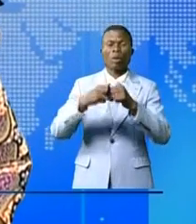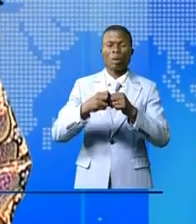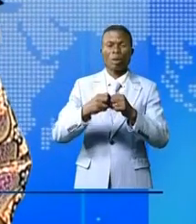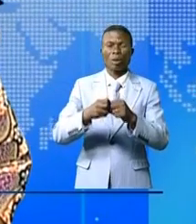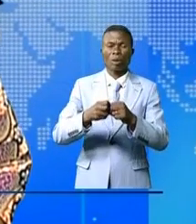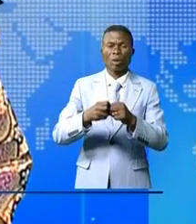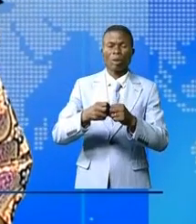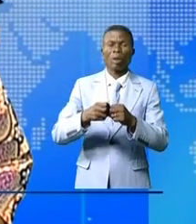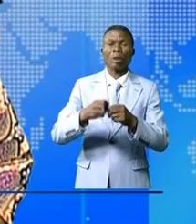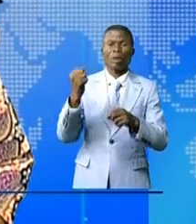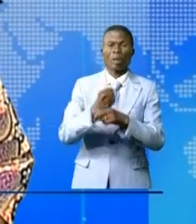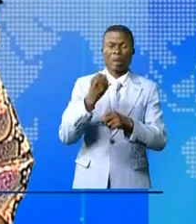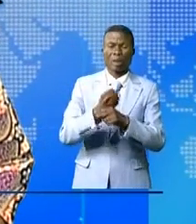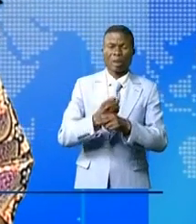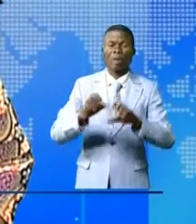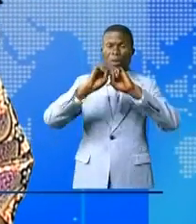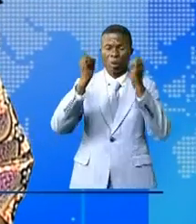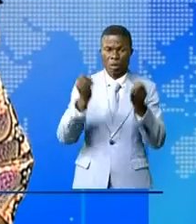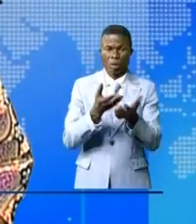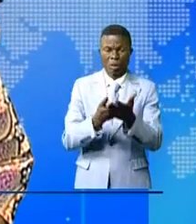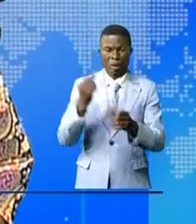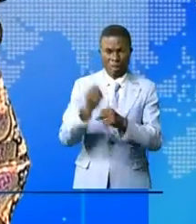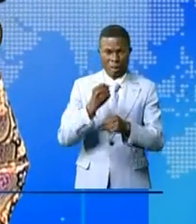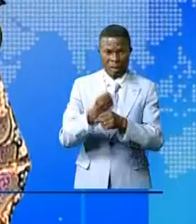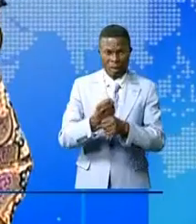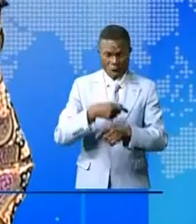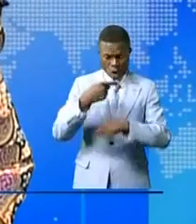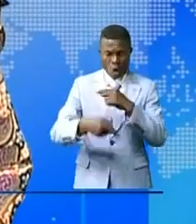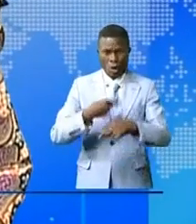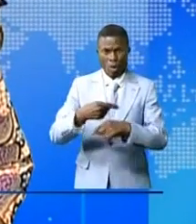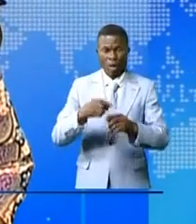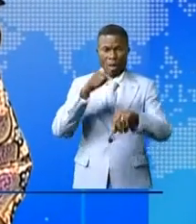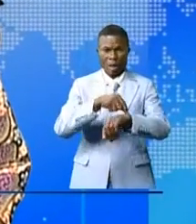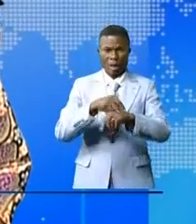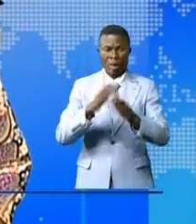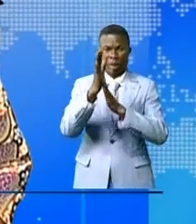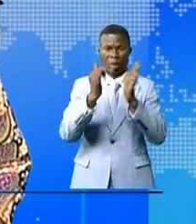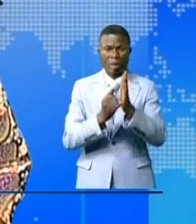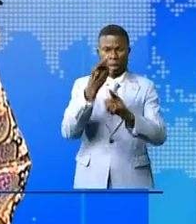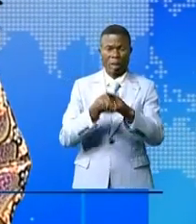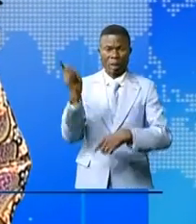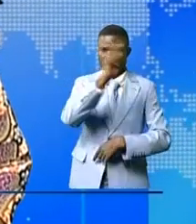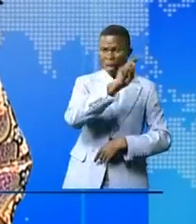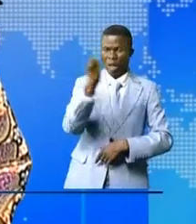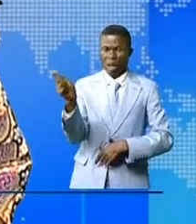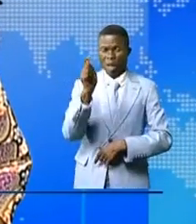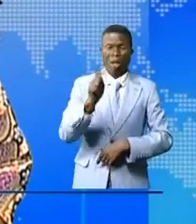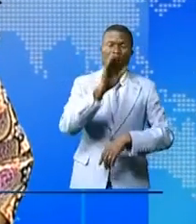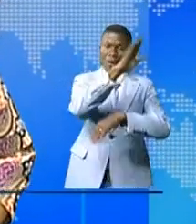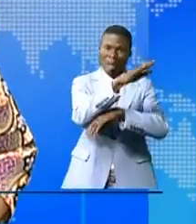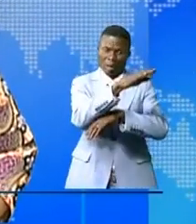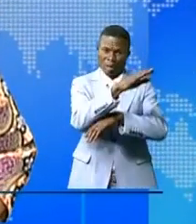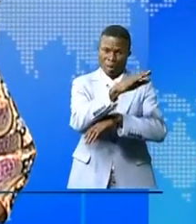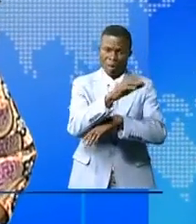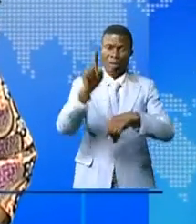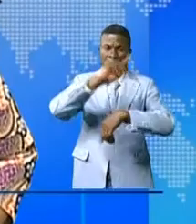son data center. Les travaux se dérouleront en date du 16 avril 2022 après-midi et la journée